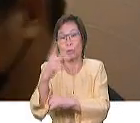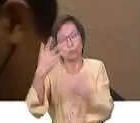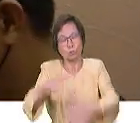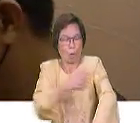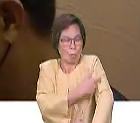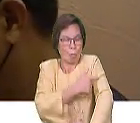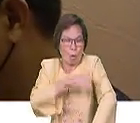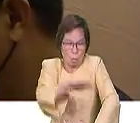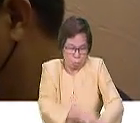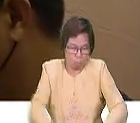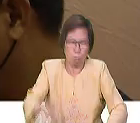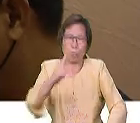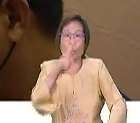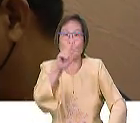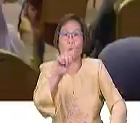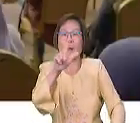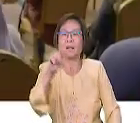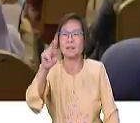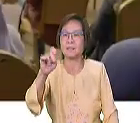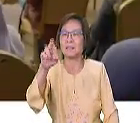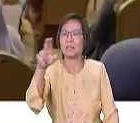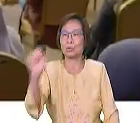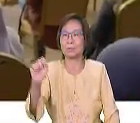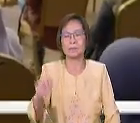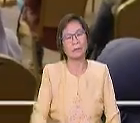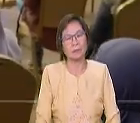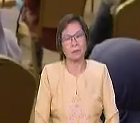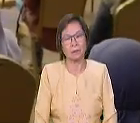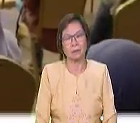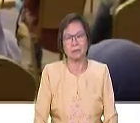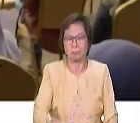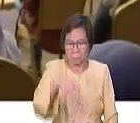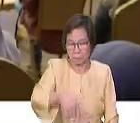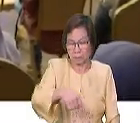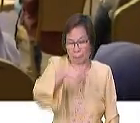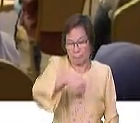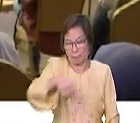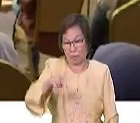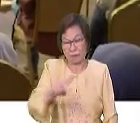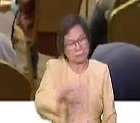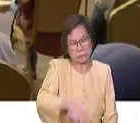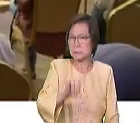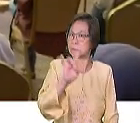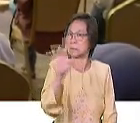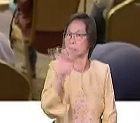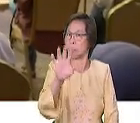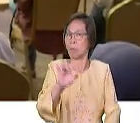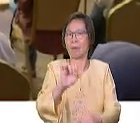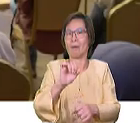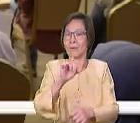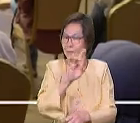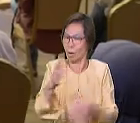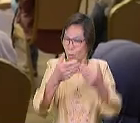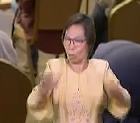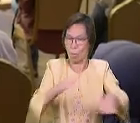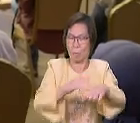masyarakat sekitar Kuala Nerus. Anu ini adalah satu-satunya PPV yang beroperasi pada hari raya. Jadi